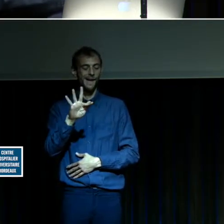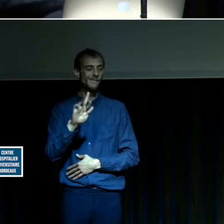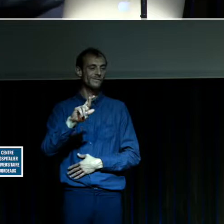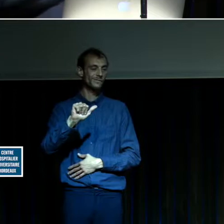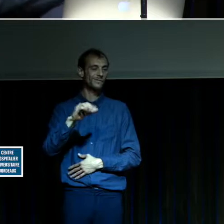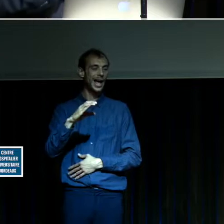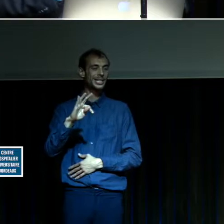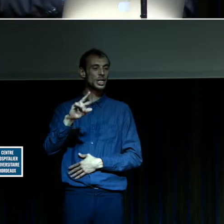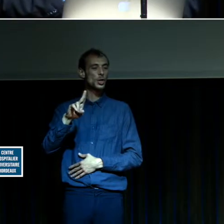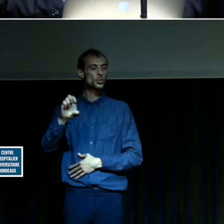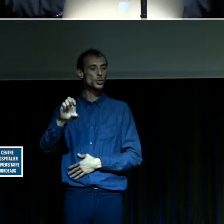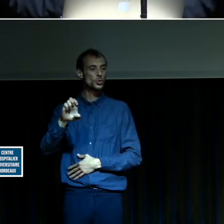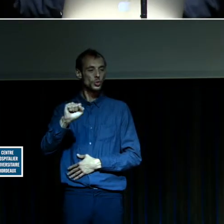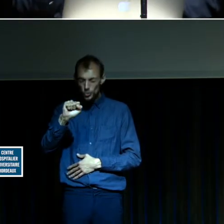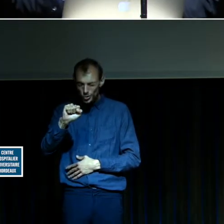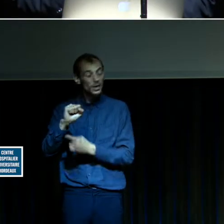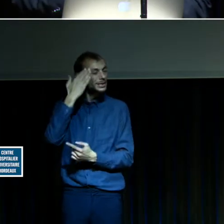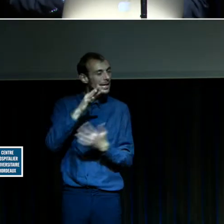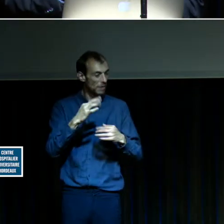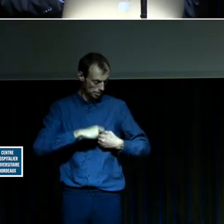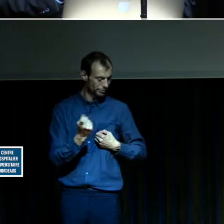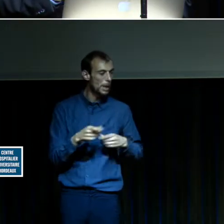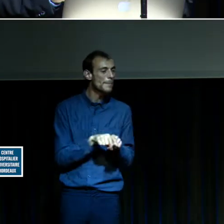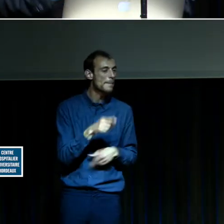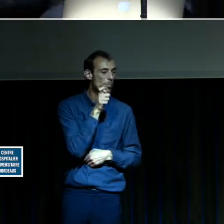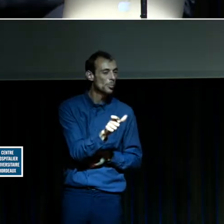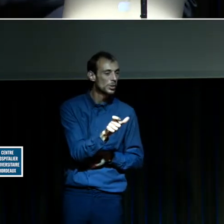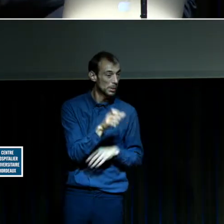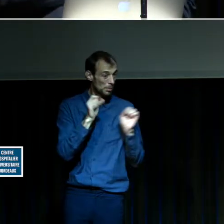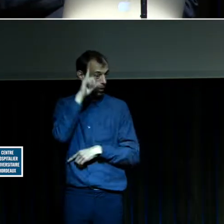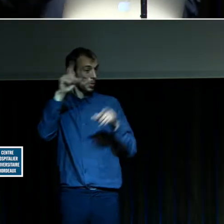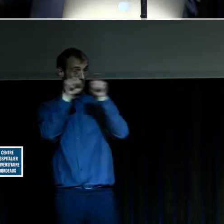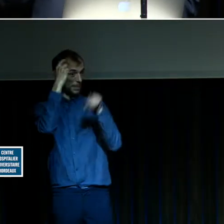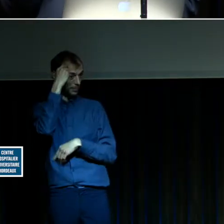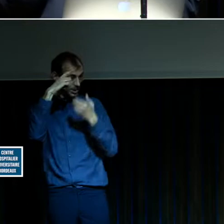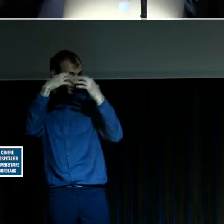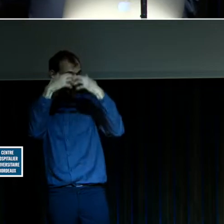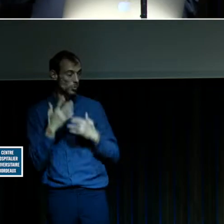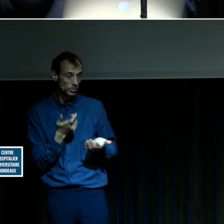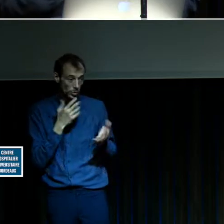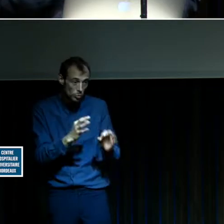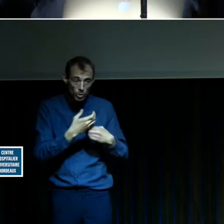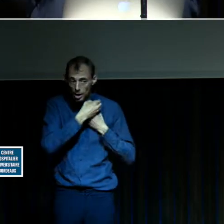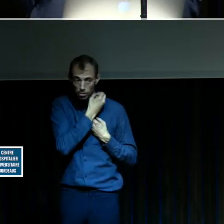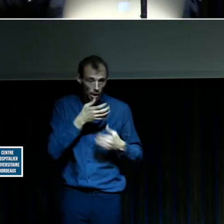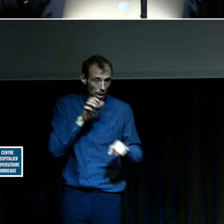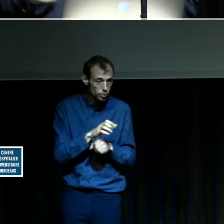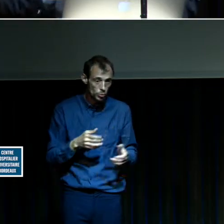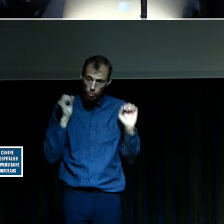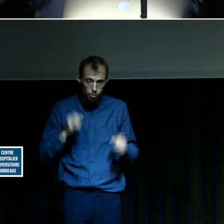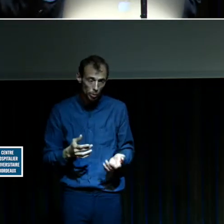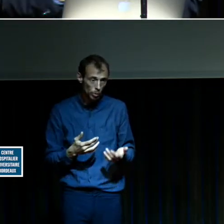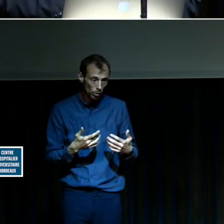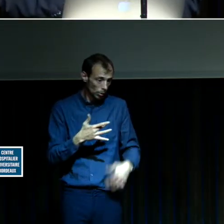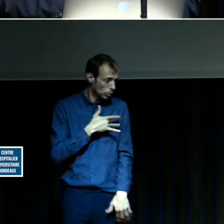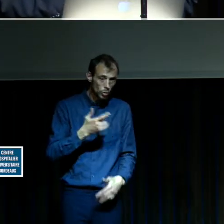myocarde, mais infarctus, ça veut simplement dire artère bouchée. On peut avoir une artère bouchée dans le cœur, dans le cerveau, la rétine, le foie, la rate, l'os, tous